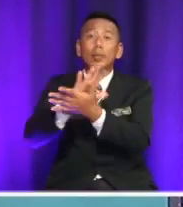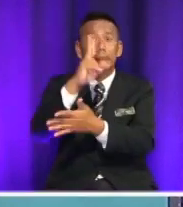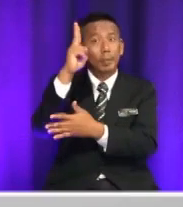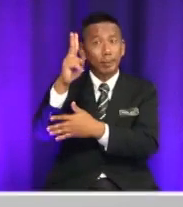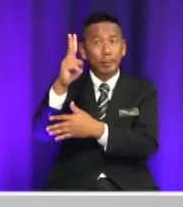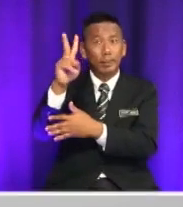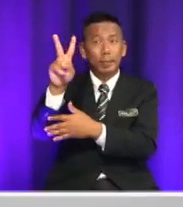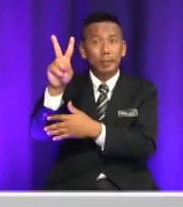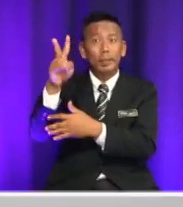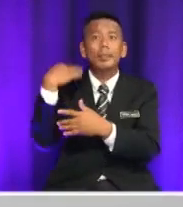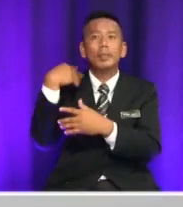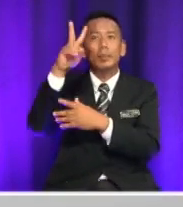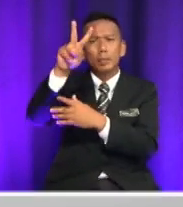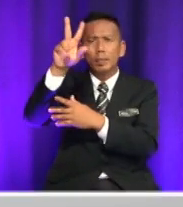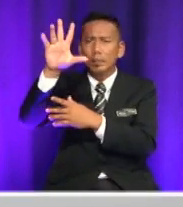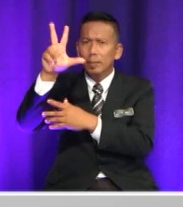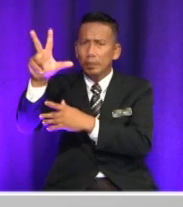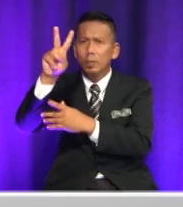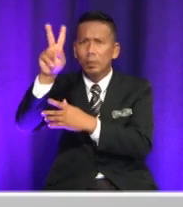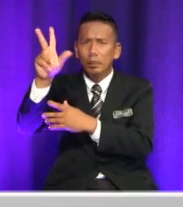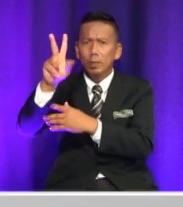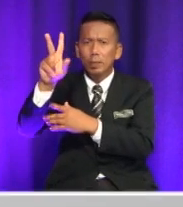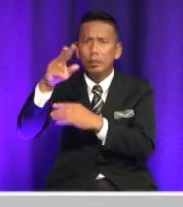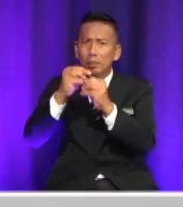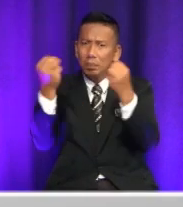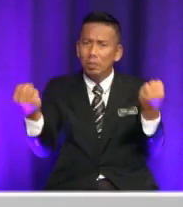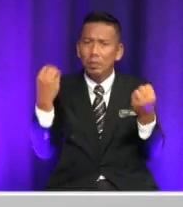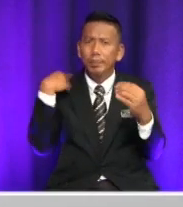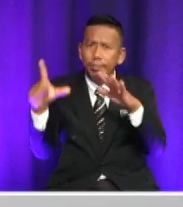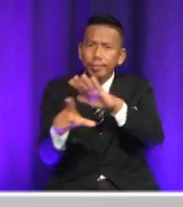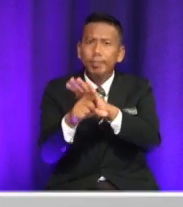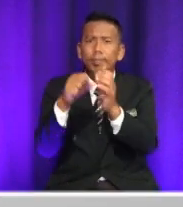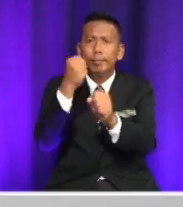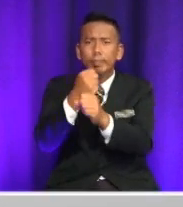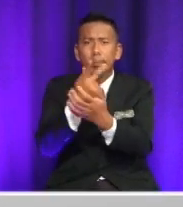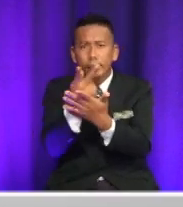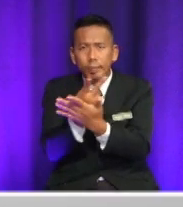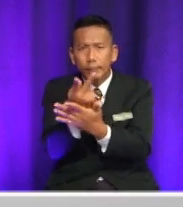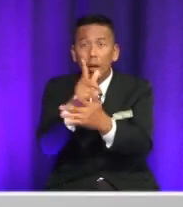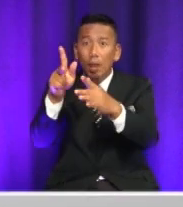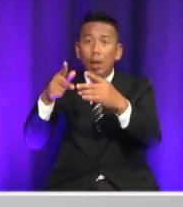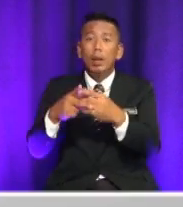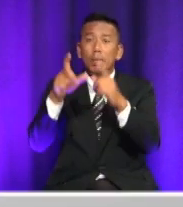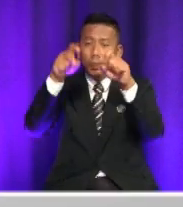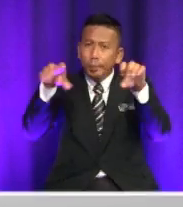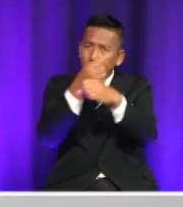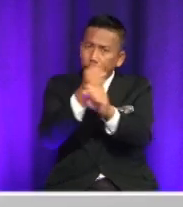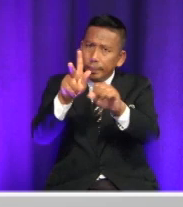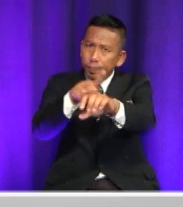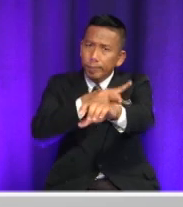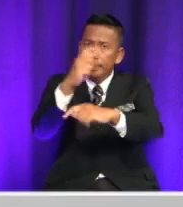dia ada 23 modul ini di mana dia melibatkan kerja khusus jadi dia berlaku sepanjang tahun